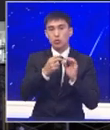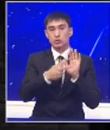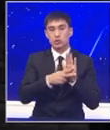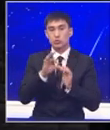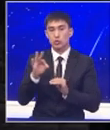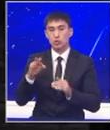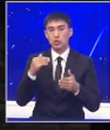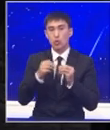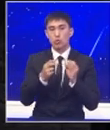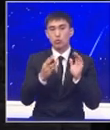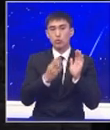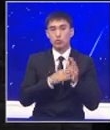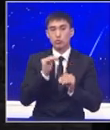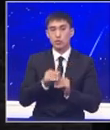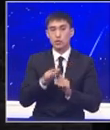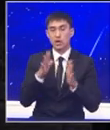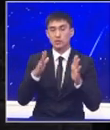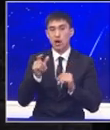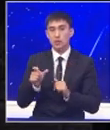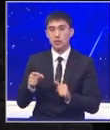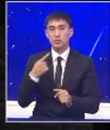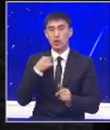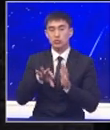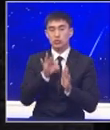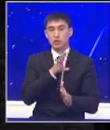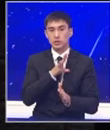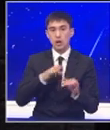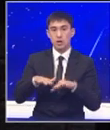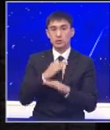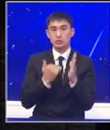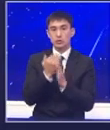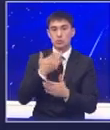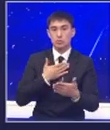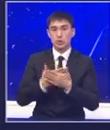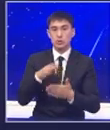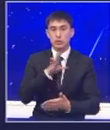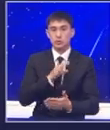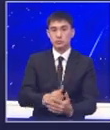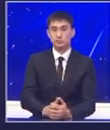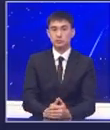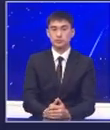дейін 19 мыңнан аса адам дауыс беріпті. Жалпы аудан халқы сайлауда жоғары белсенділік танытты.